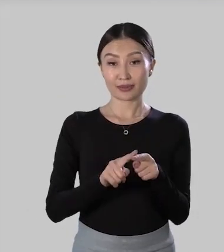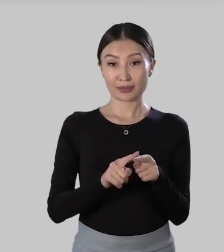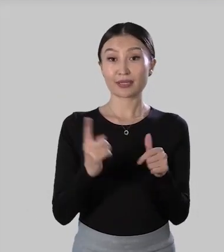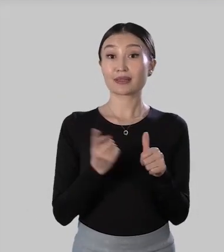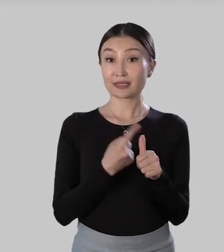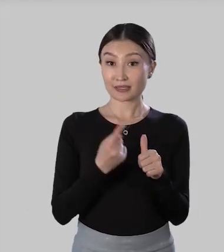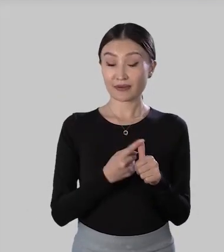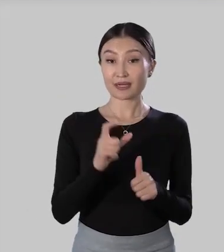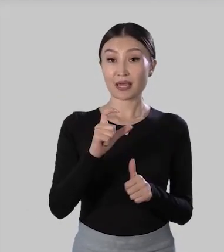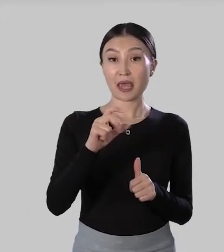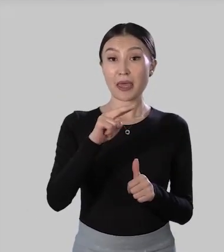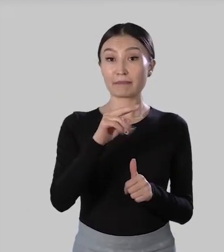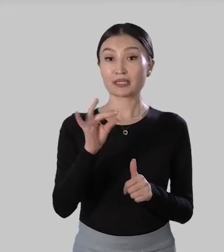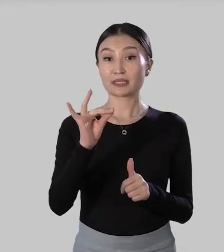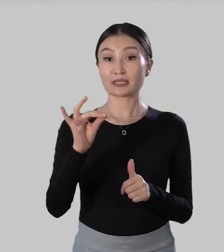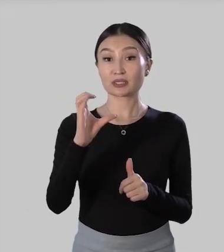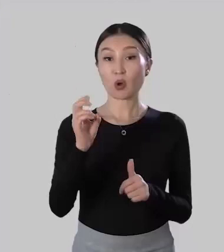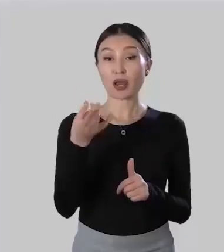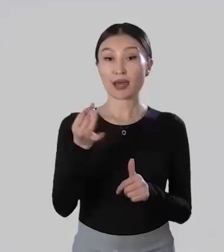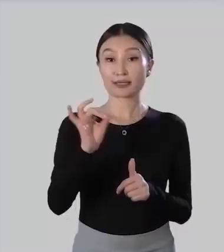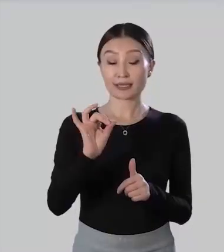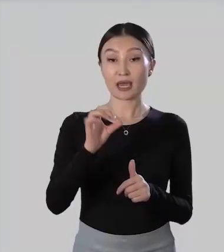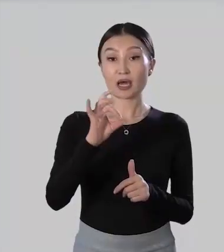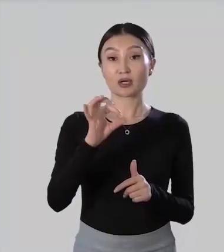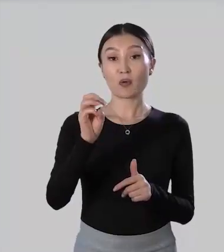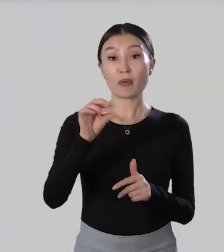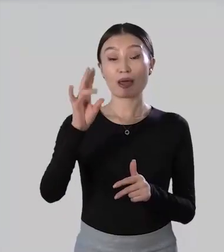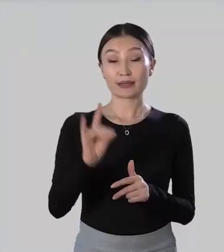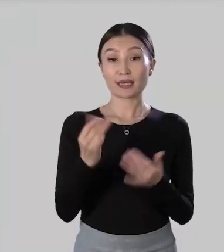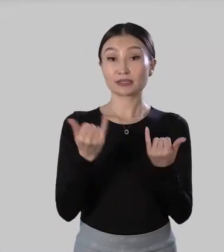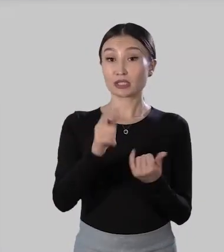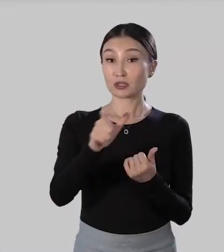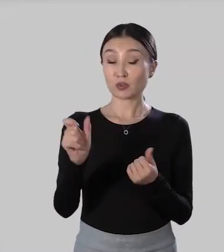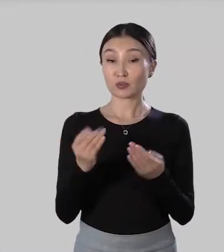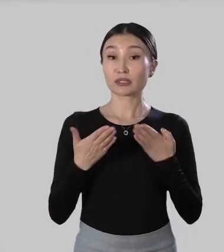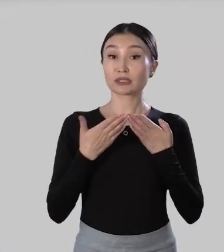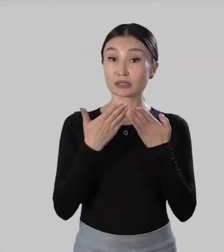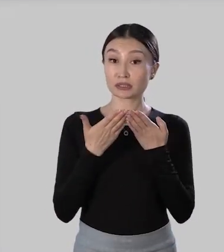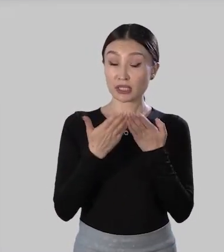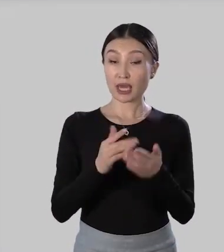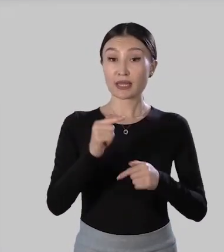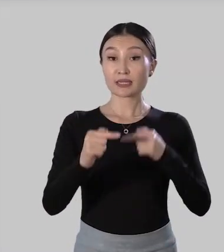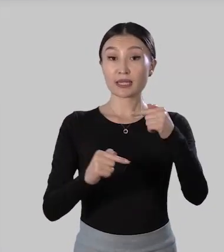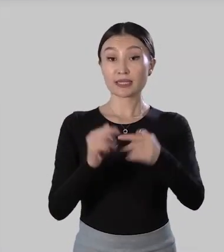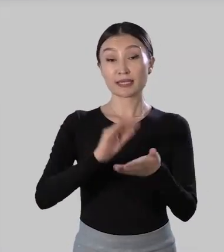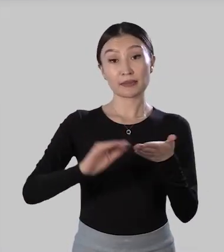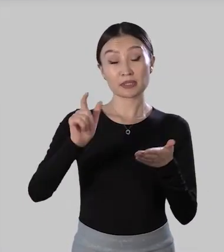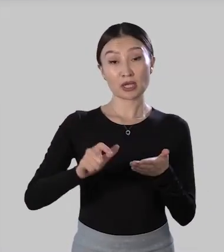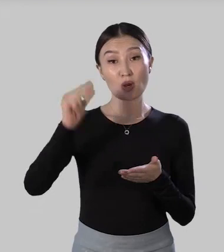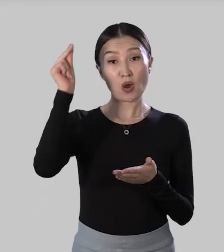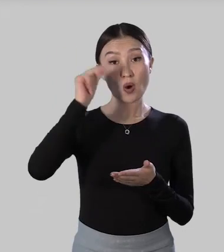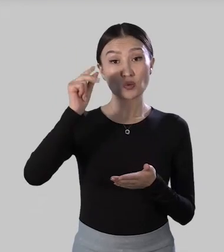так и назывались эпистолярными романами. Сейчас люди с интересом читают эпистолярное наследие